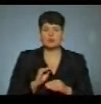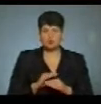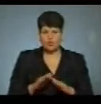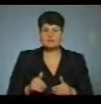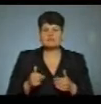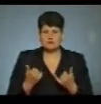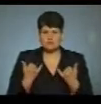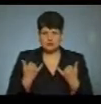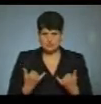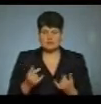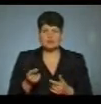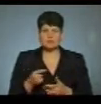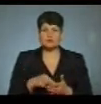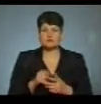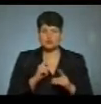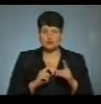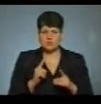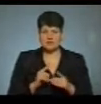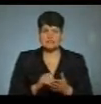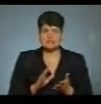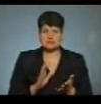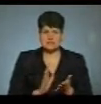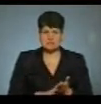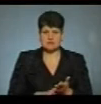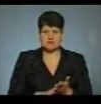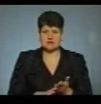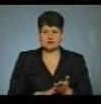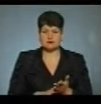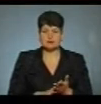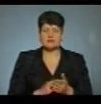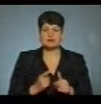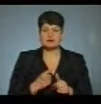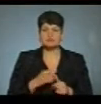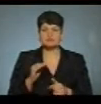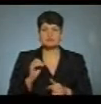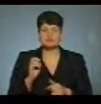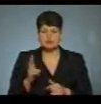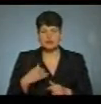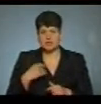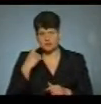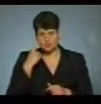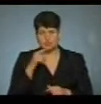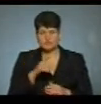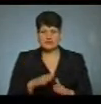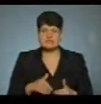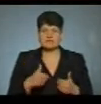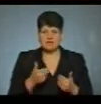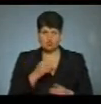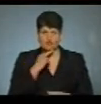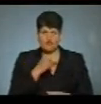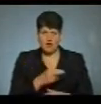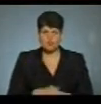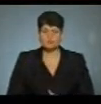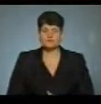звернемося сьогодні до Тернопільської міської ради. Записали назву вашого ЖЕКу. Я думаю, що вони звернуть увагу.